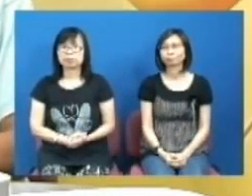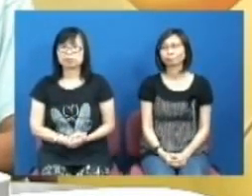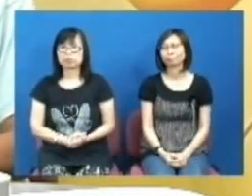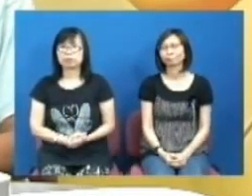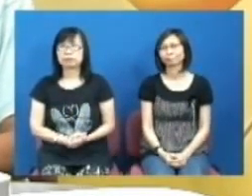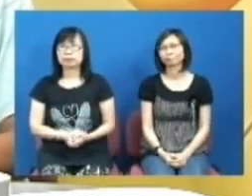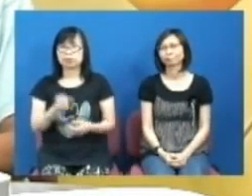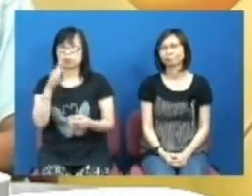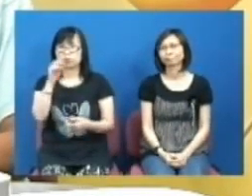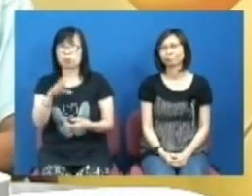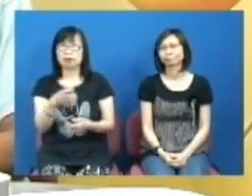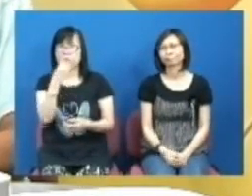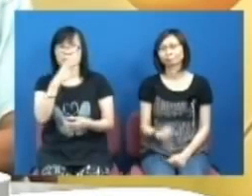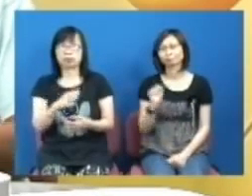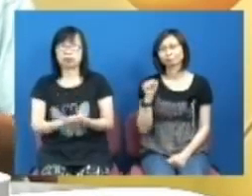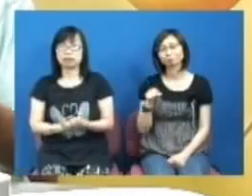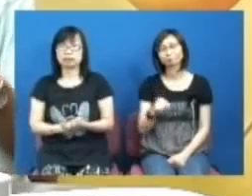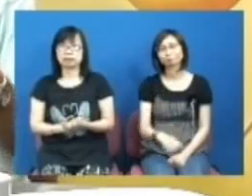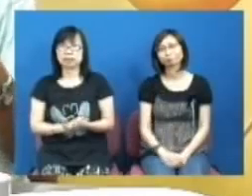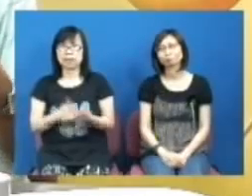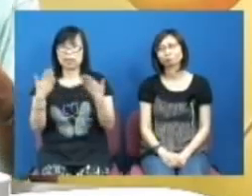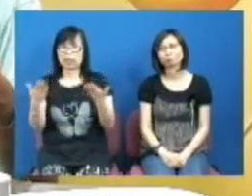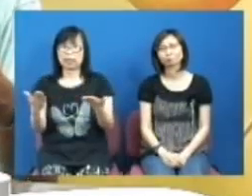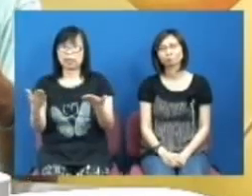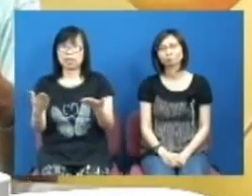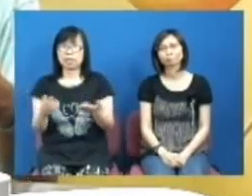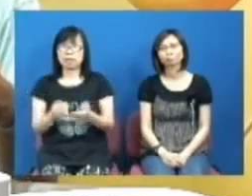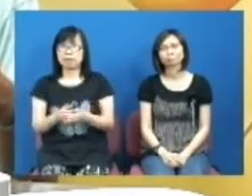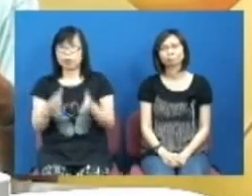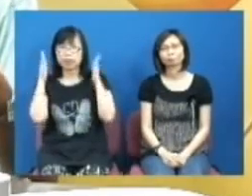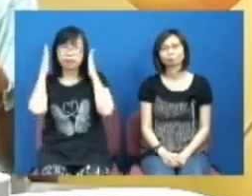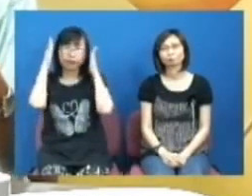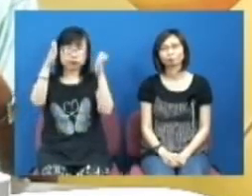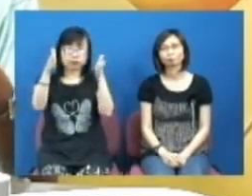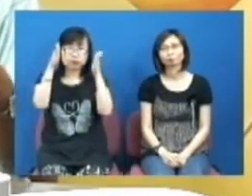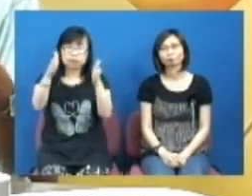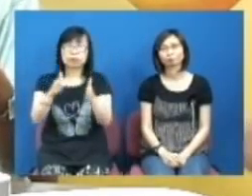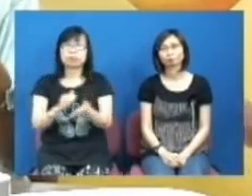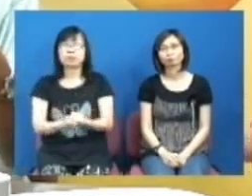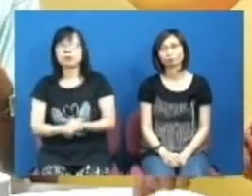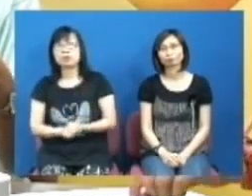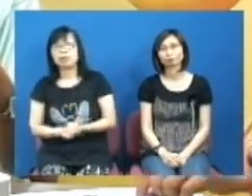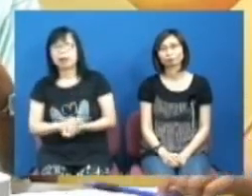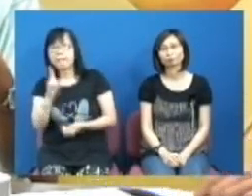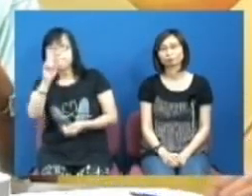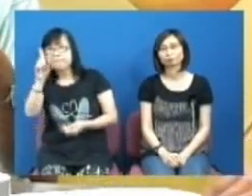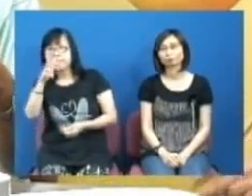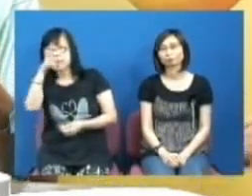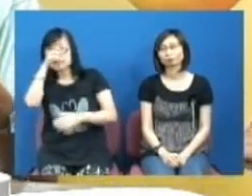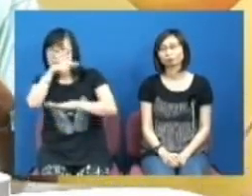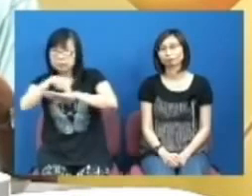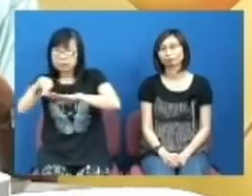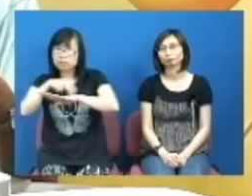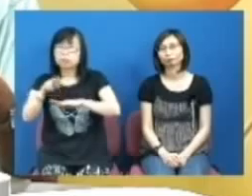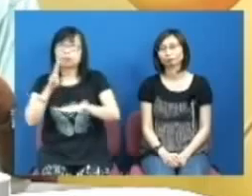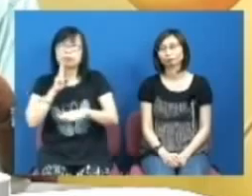會的分析尤其是向左望，我當然是從那個階級的角度，就是說什麼制度是會令